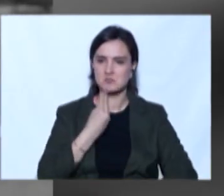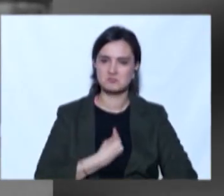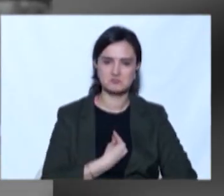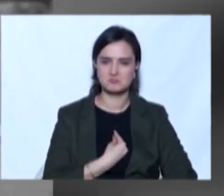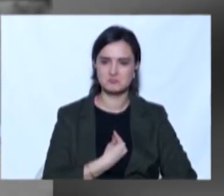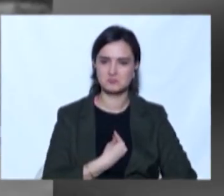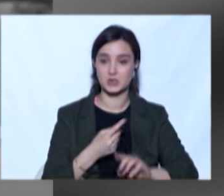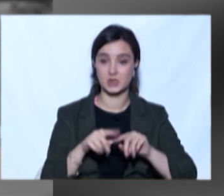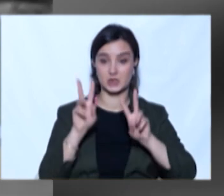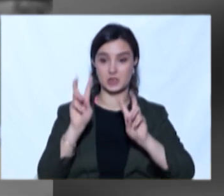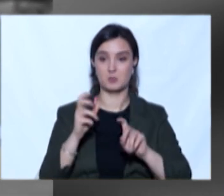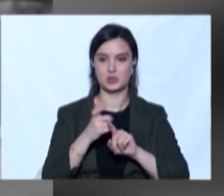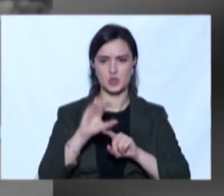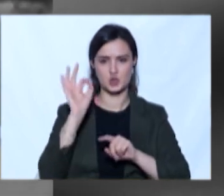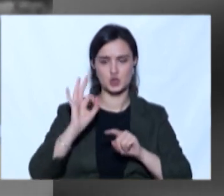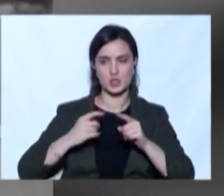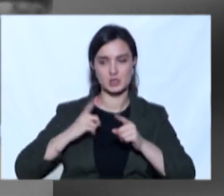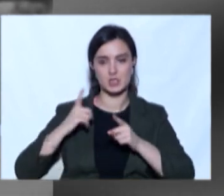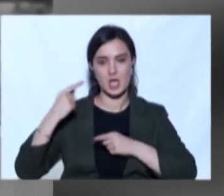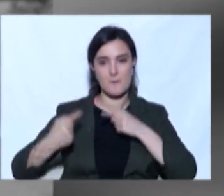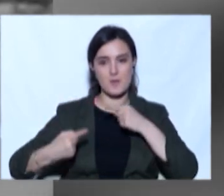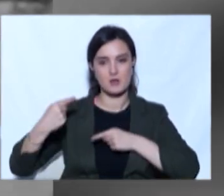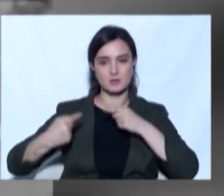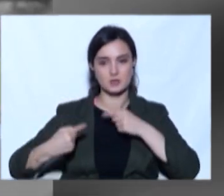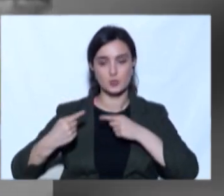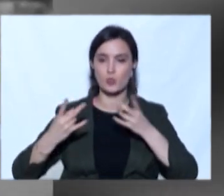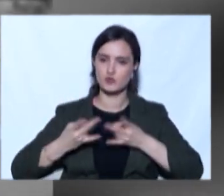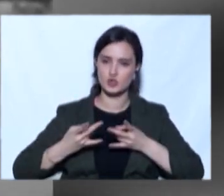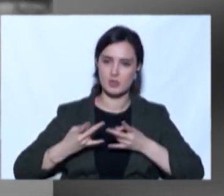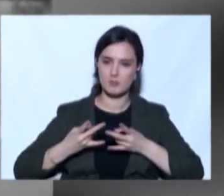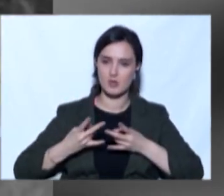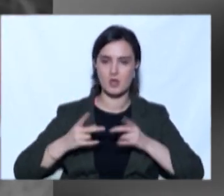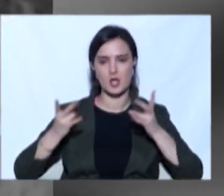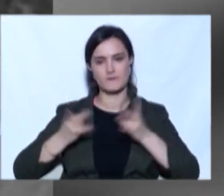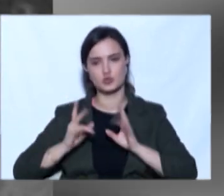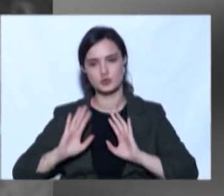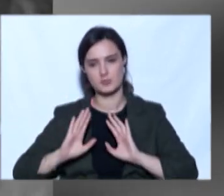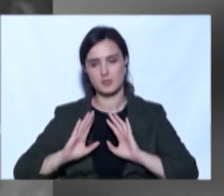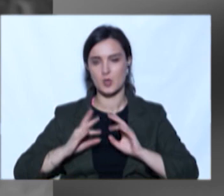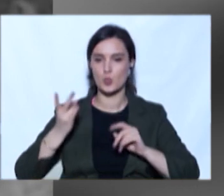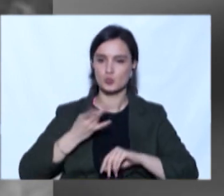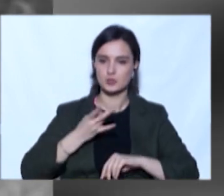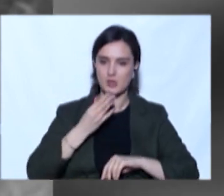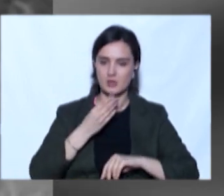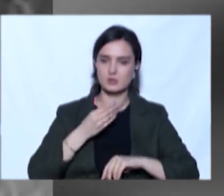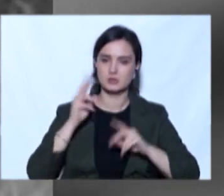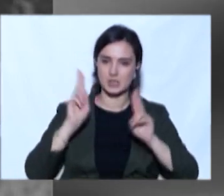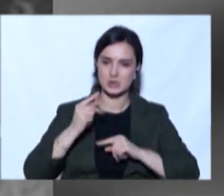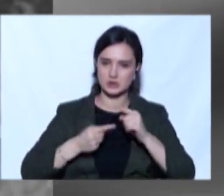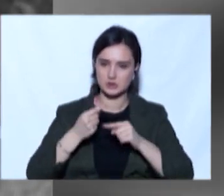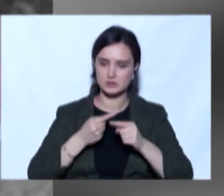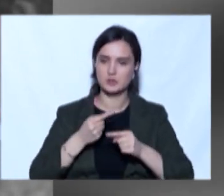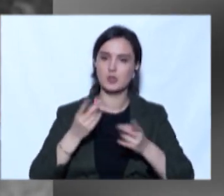ამ თემაზე არის ძალიან ხშირად ხოლმე კამათი ხოლმე და დავა რომ გჭირდება კარგია ტრადიციები, ცუდია ტრადიციები,